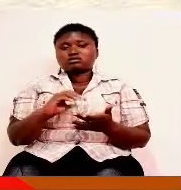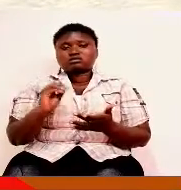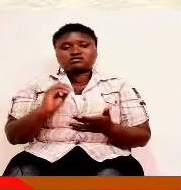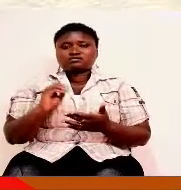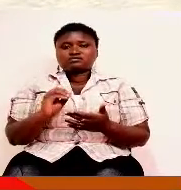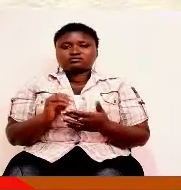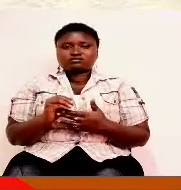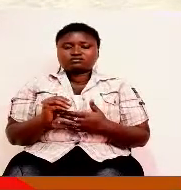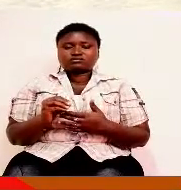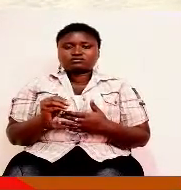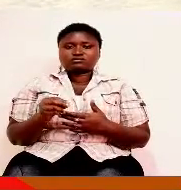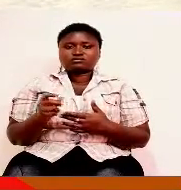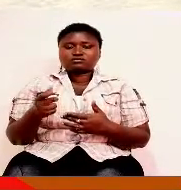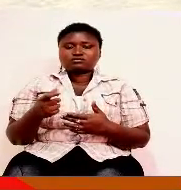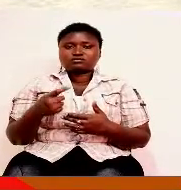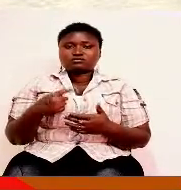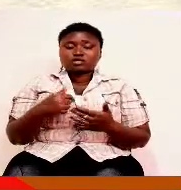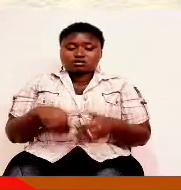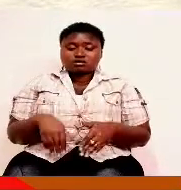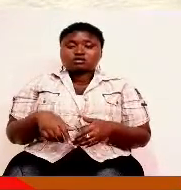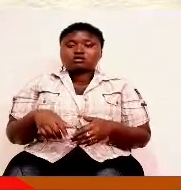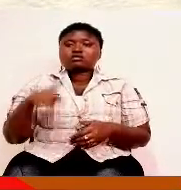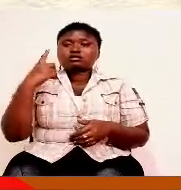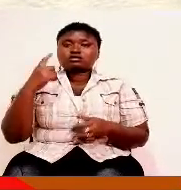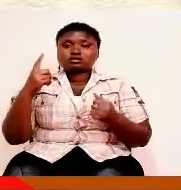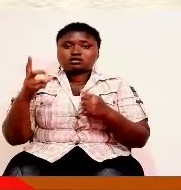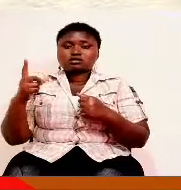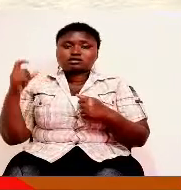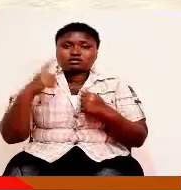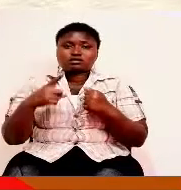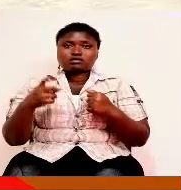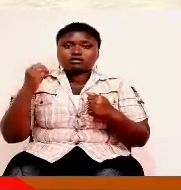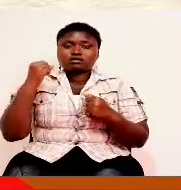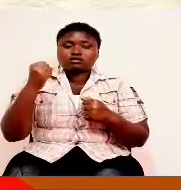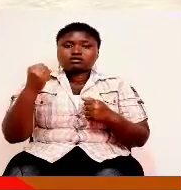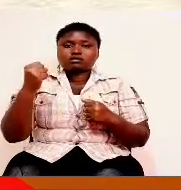Oko nye da ukide ite tu. Na adolete gaha.